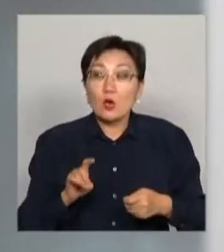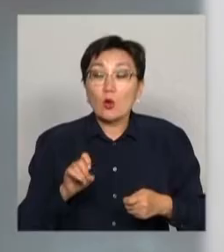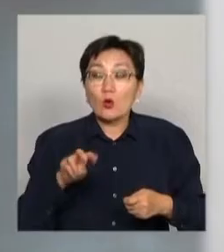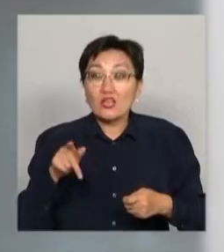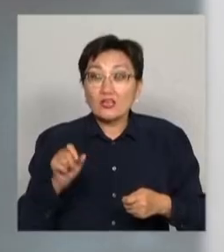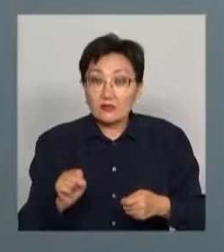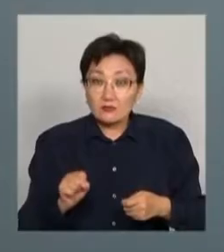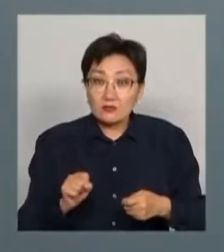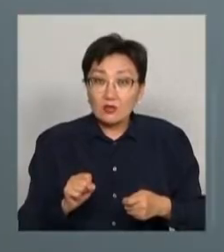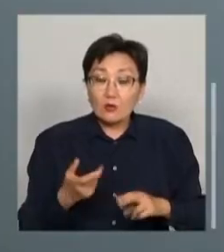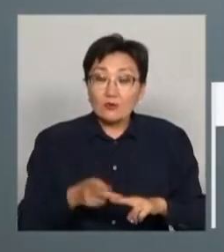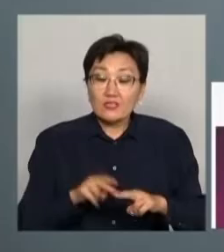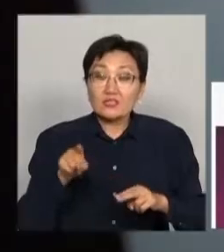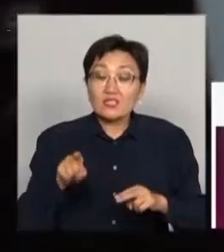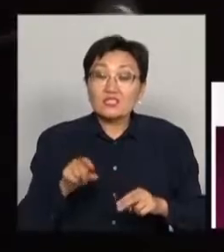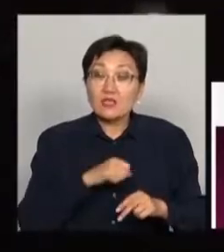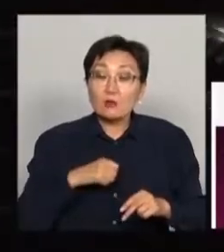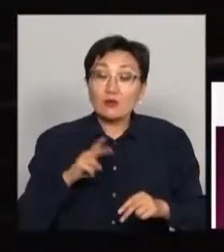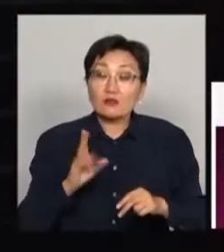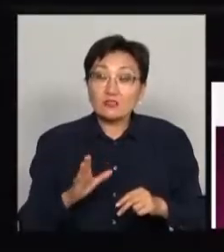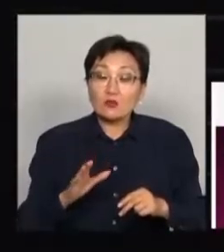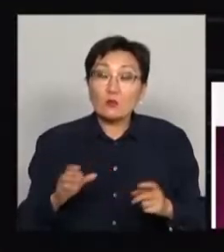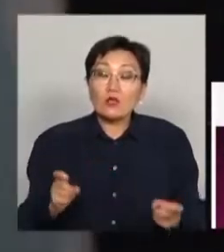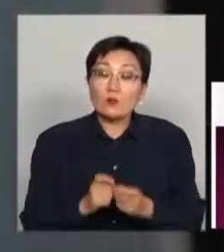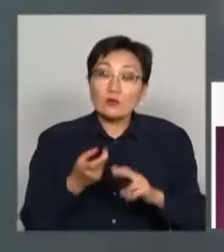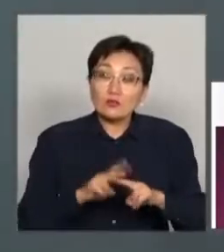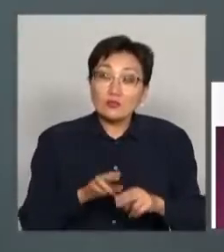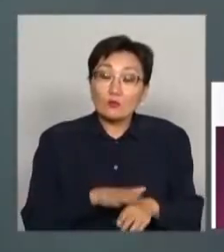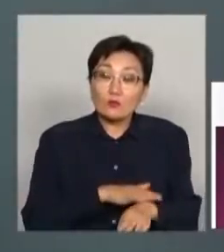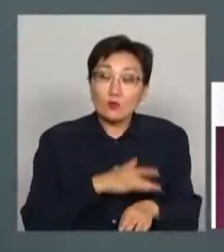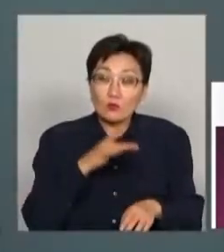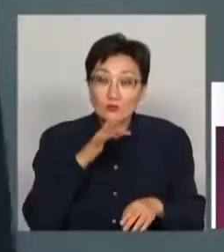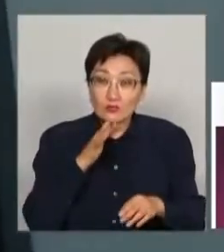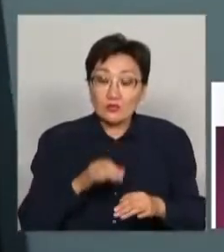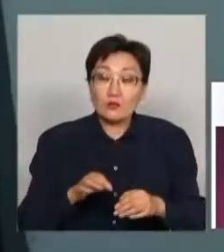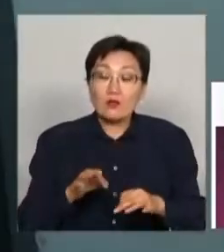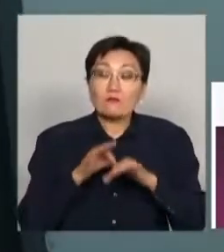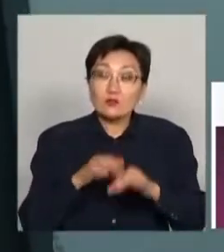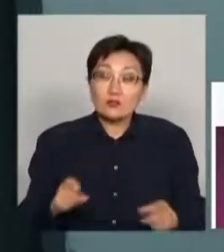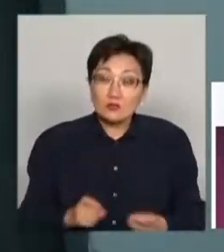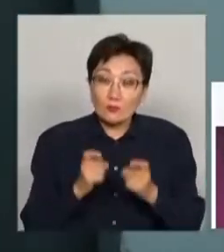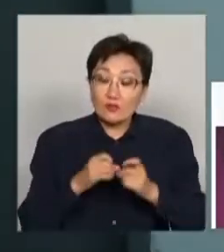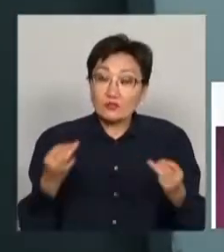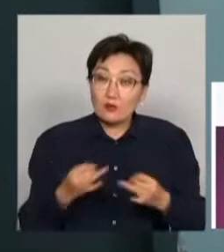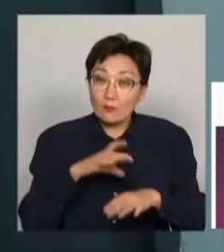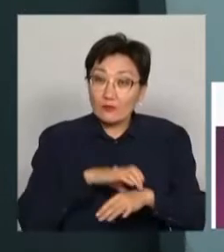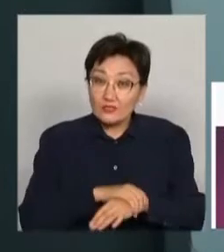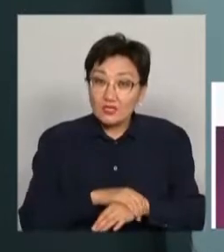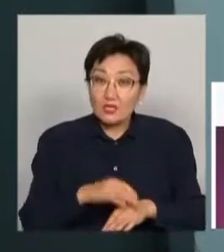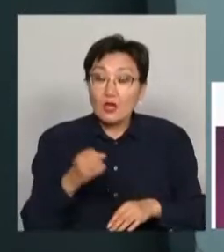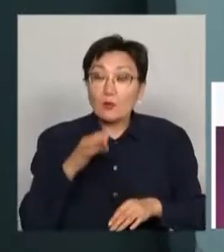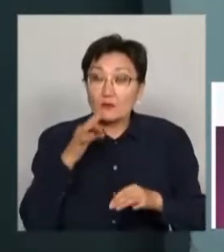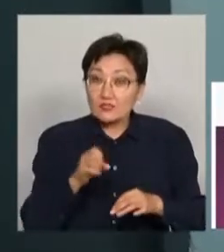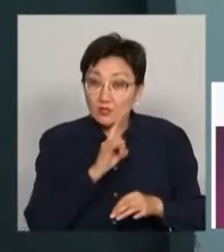Ольге Андреевне. Это та самая квартира раздора, из-за которой уже долгие годы идут разбирательства. Интересный факт, по словам